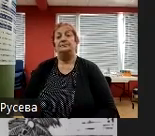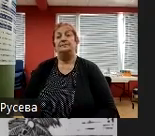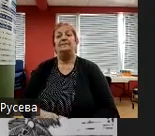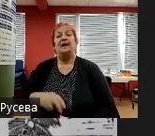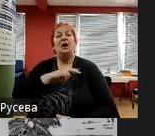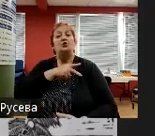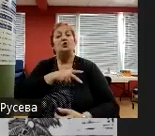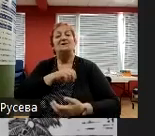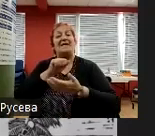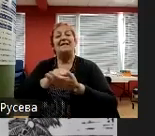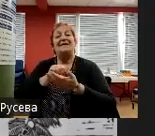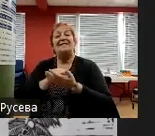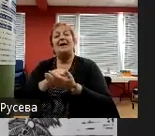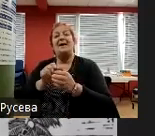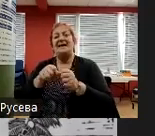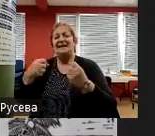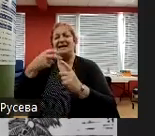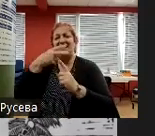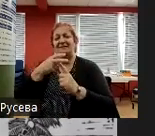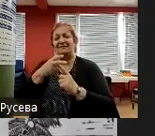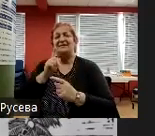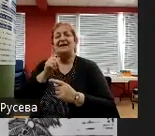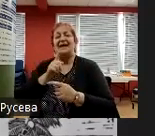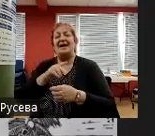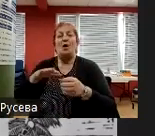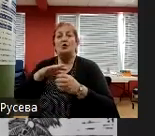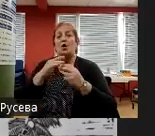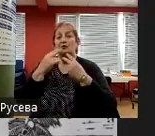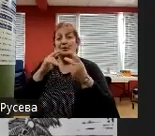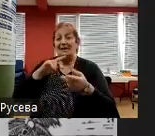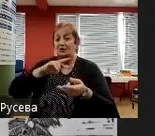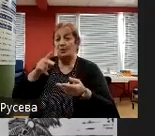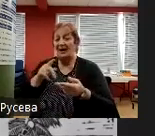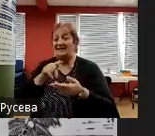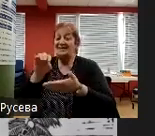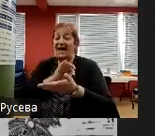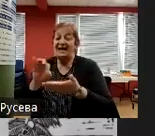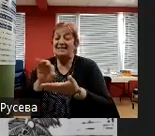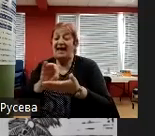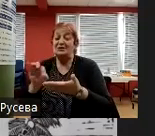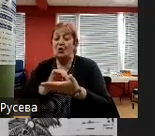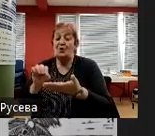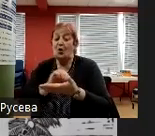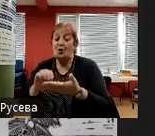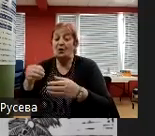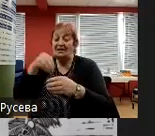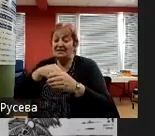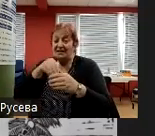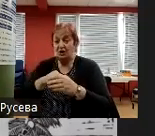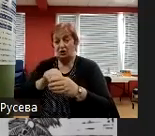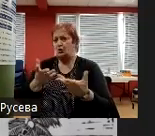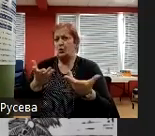Социалните медии трябва основно внимание да се обърне на текстовото им съдържание, защото някои от